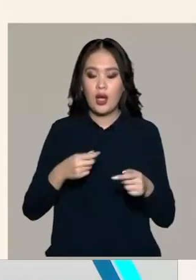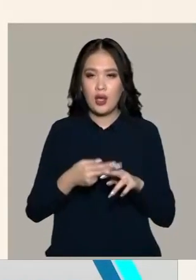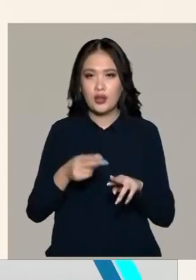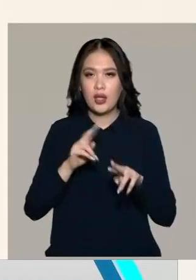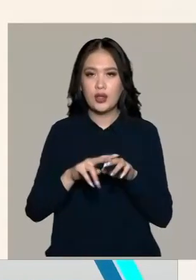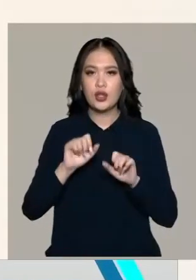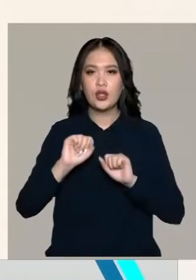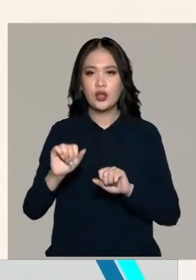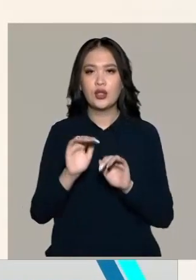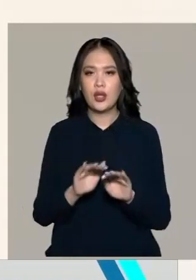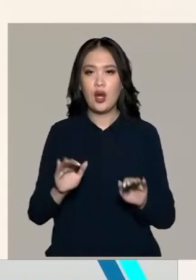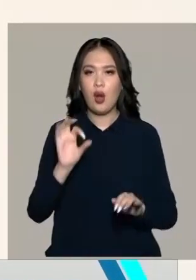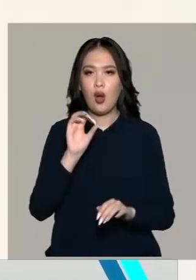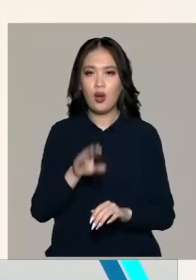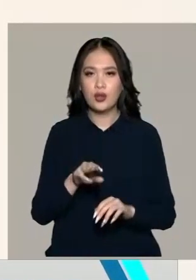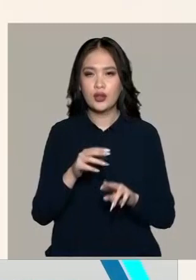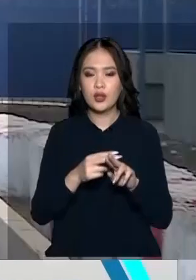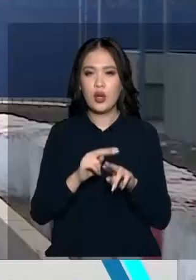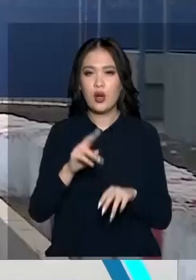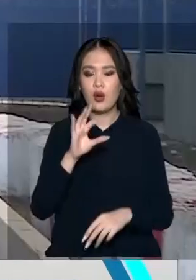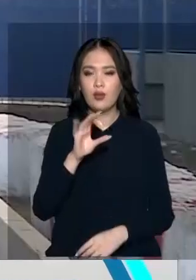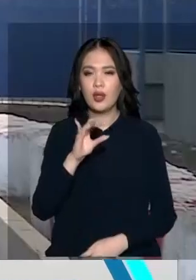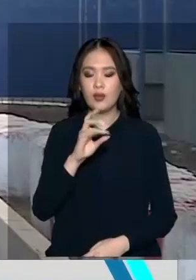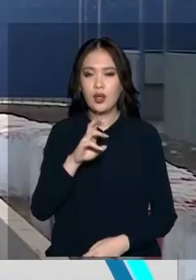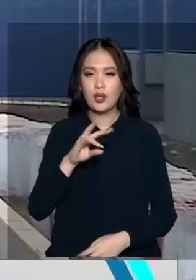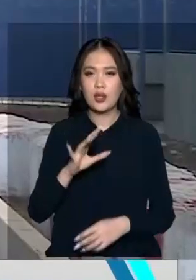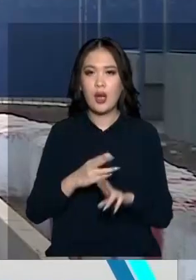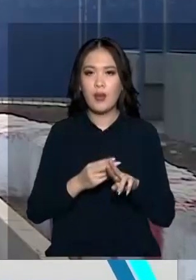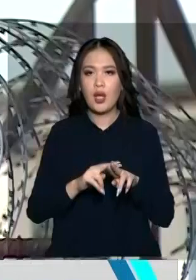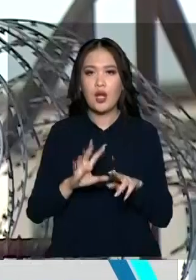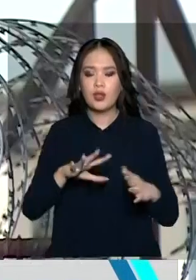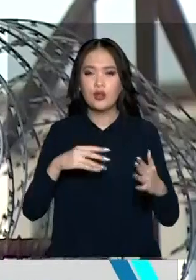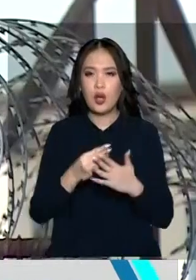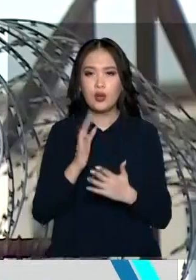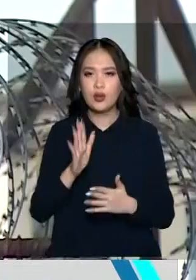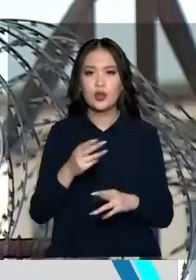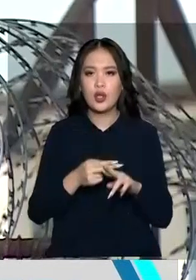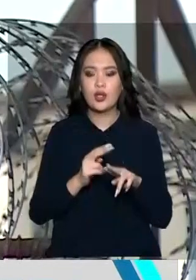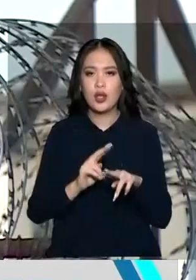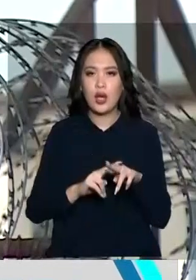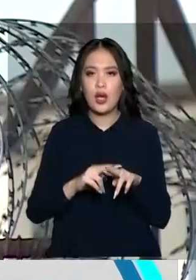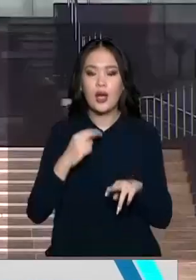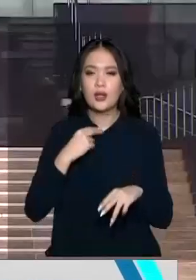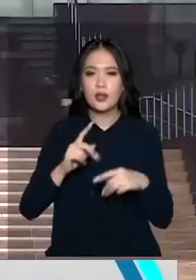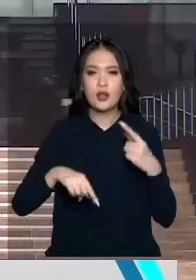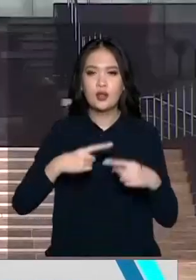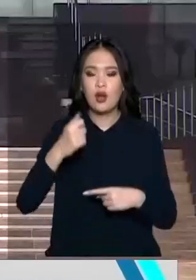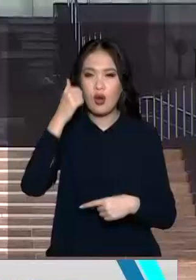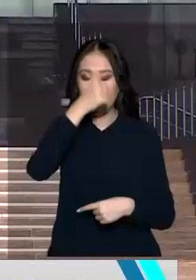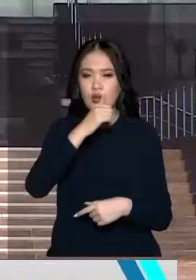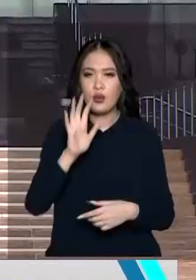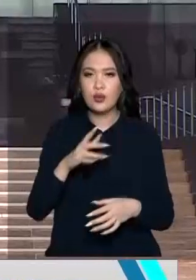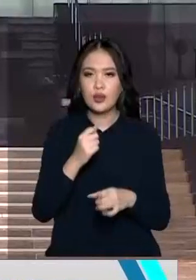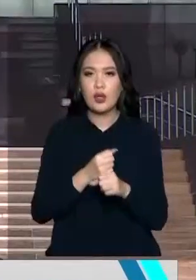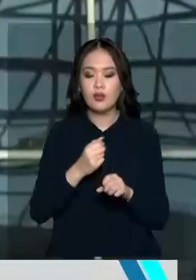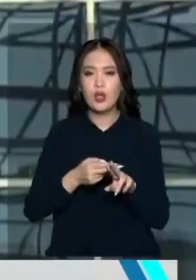механизмы защиты детей от кибербуллинга. Ввели пожизненный мораторий на смертную казнь. Со следующего года в Казахстане